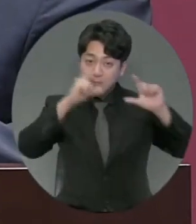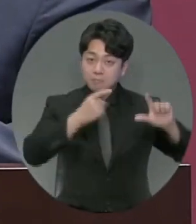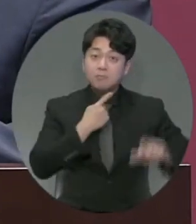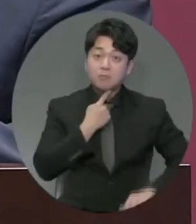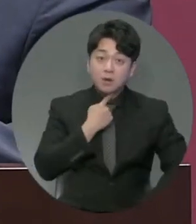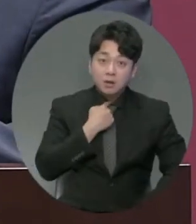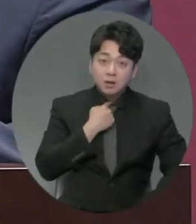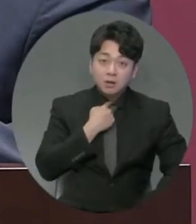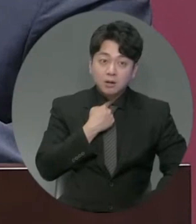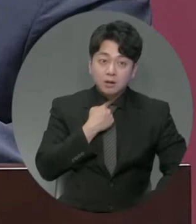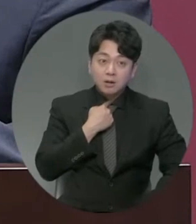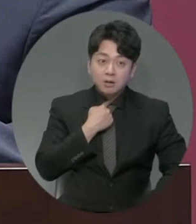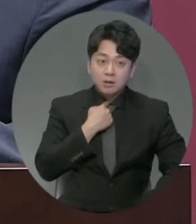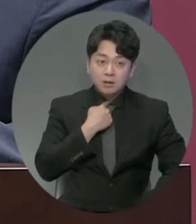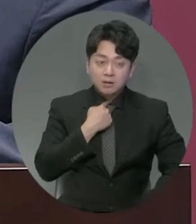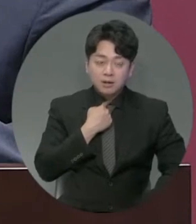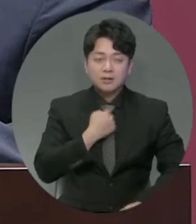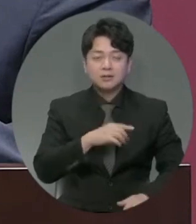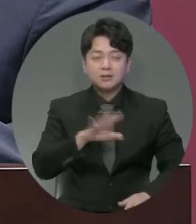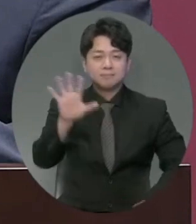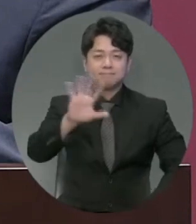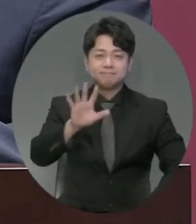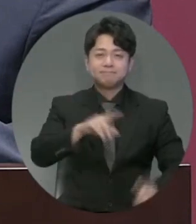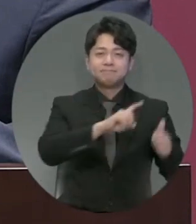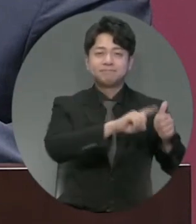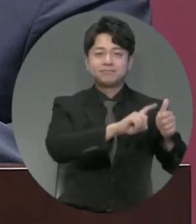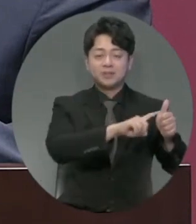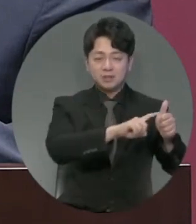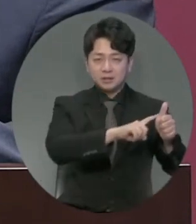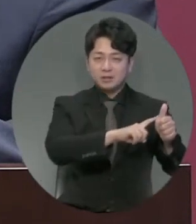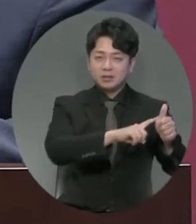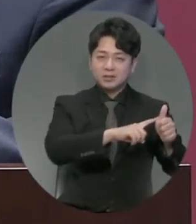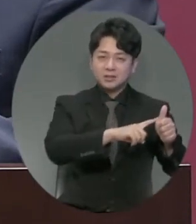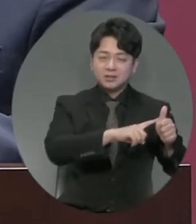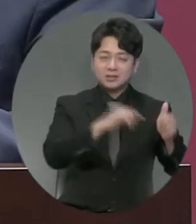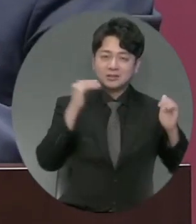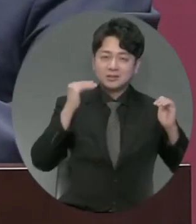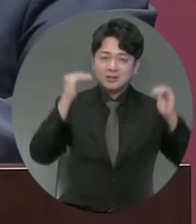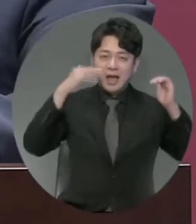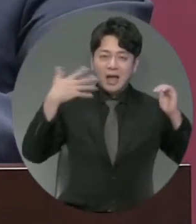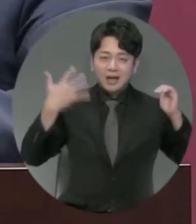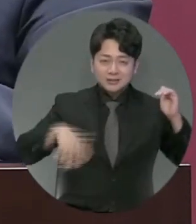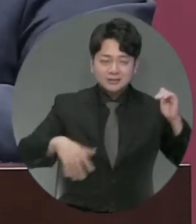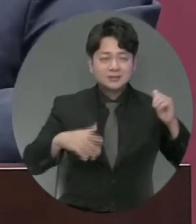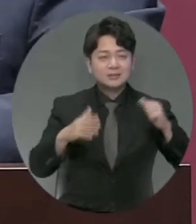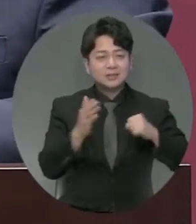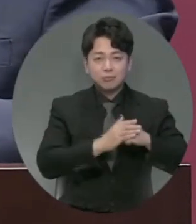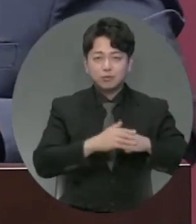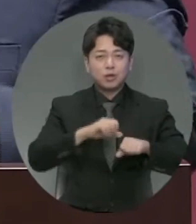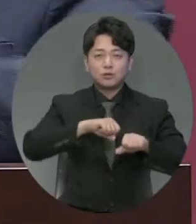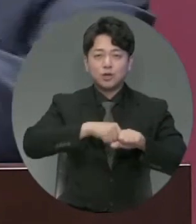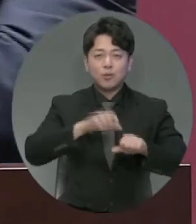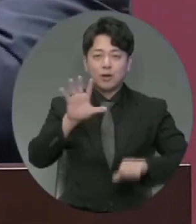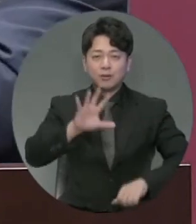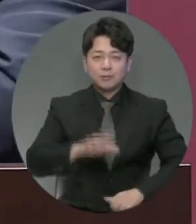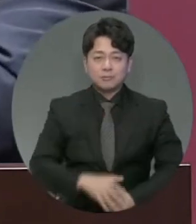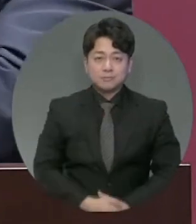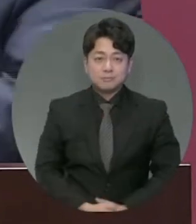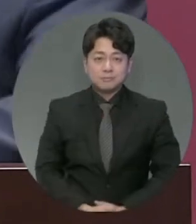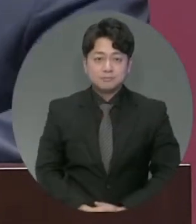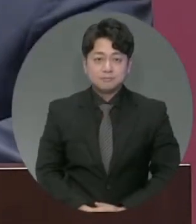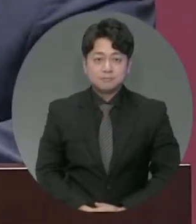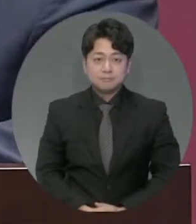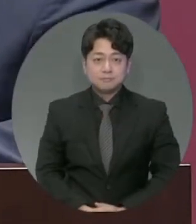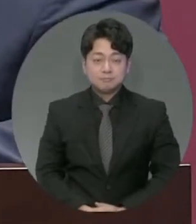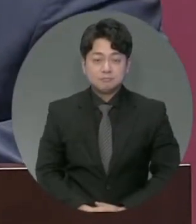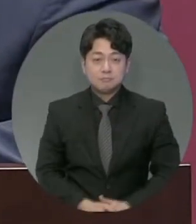거기는 뭐 좀 미성년이고 뭐 그래서 처벌은 안 된 걸로 알고 있습니다. 네, 흉악범 이봉도 이명도 국내에 왔을